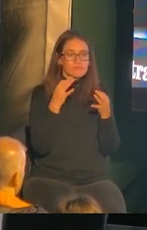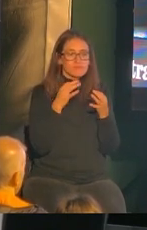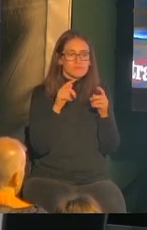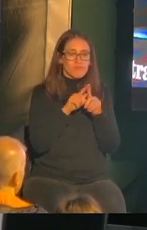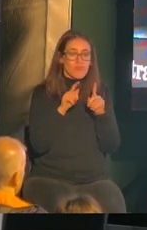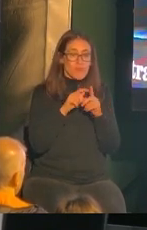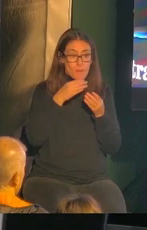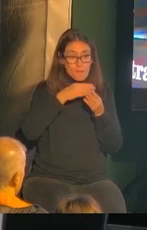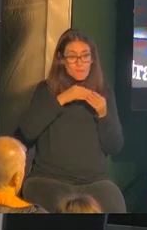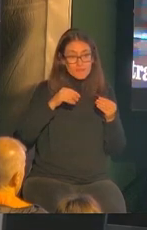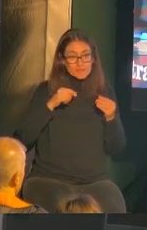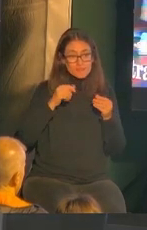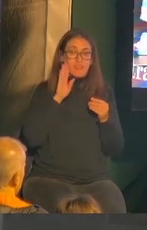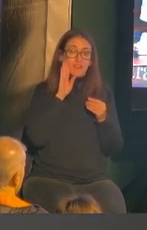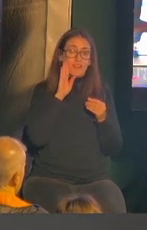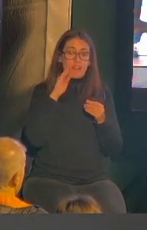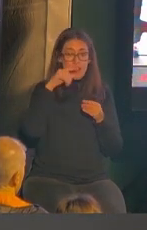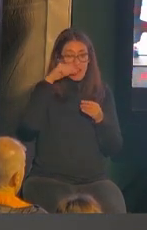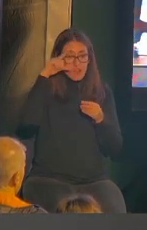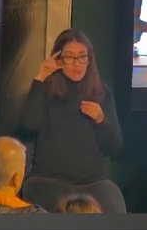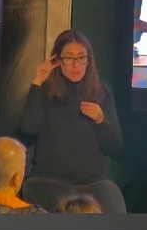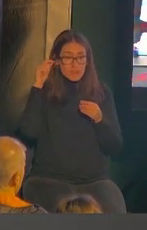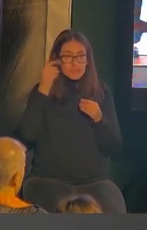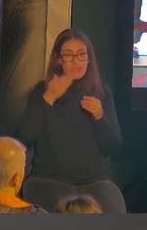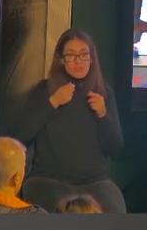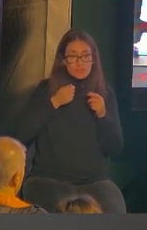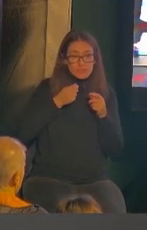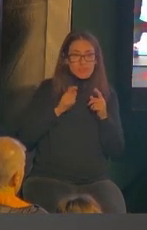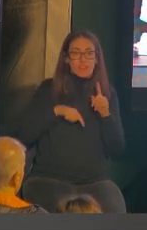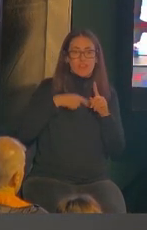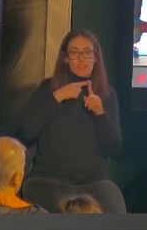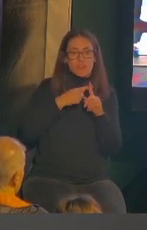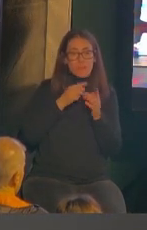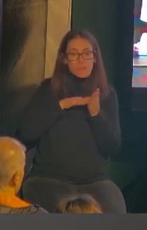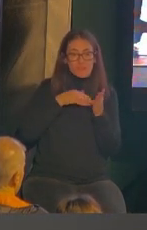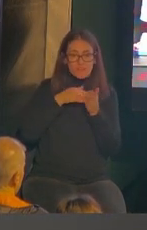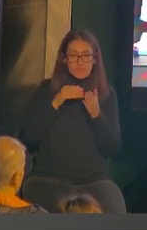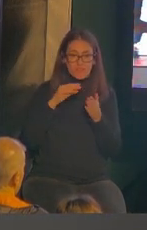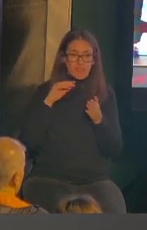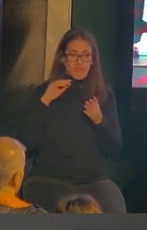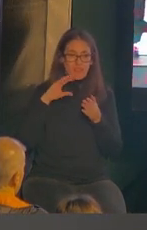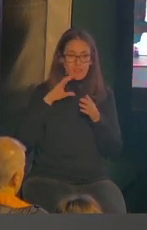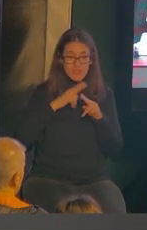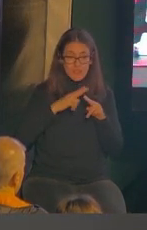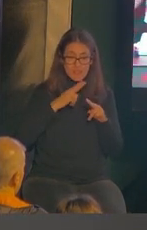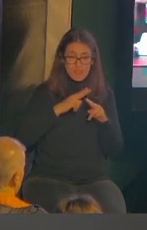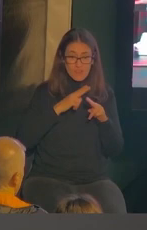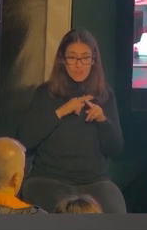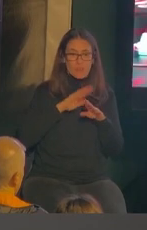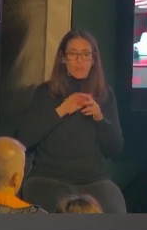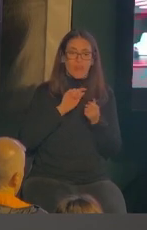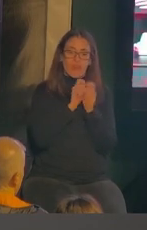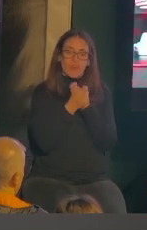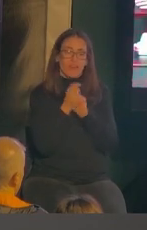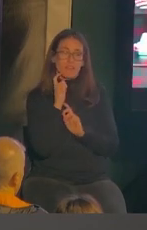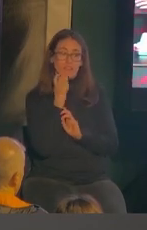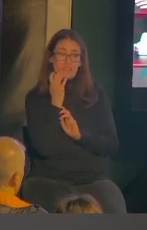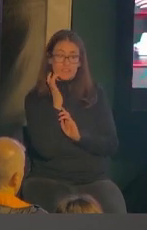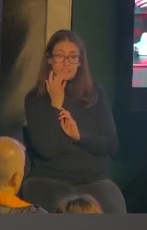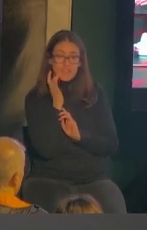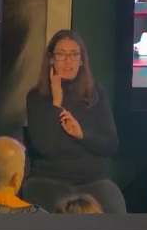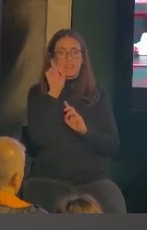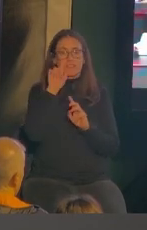d'ametlla torrada, porta mantega de cacau perquè cristal·litzi, també porta l'oli, en aquest cas